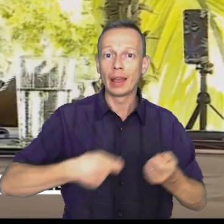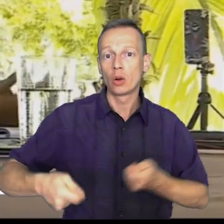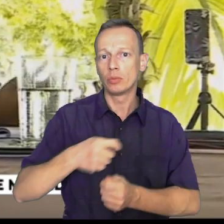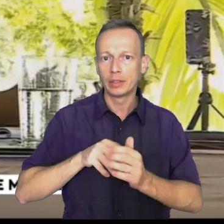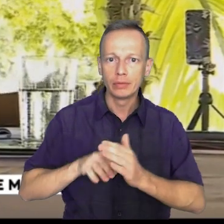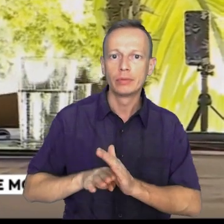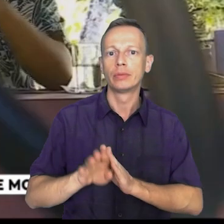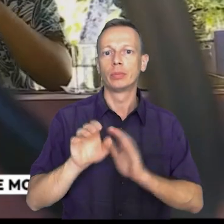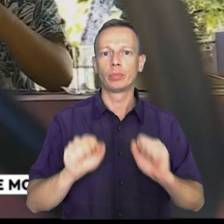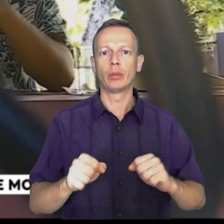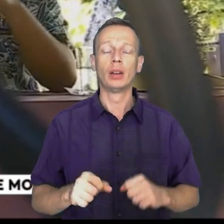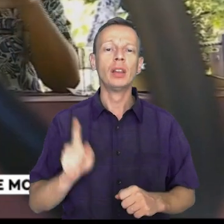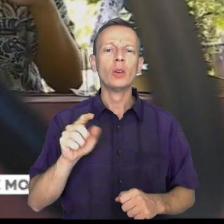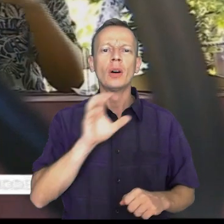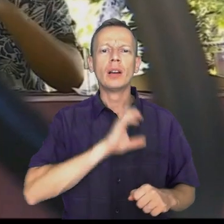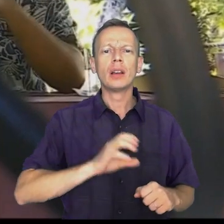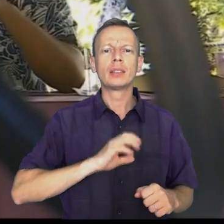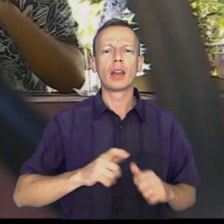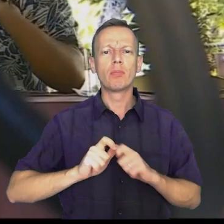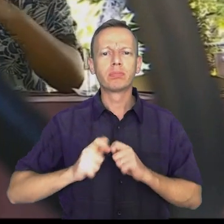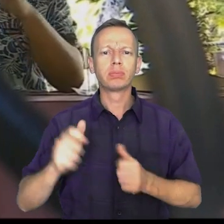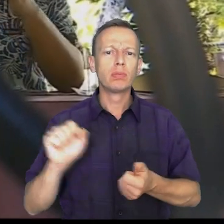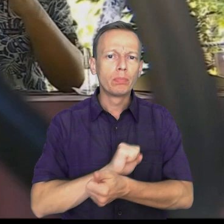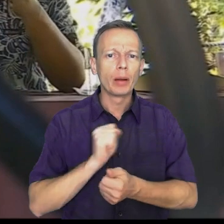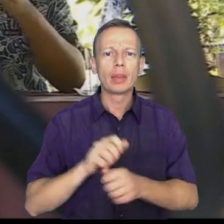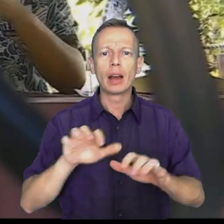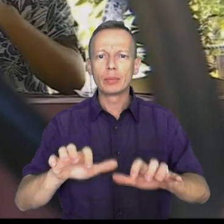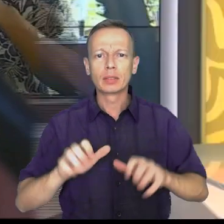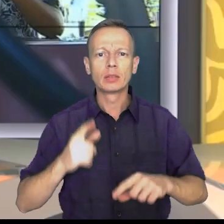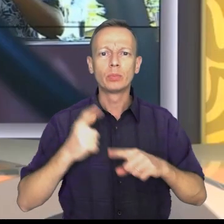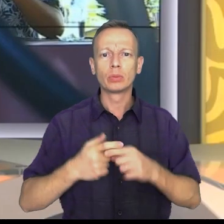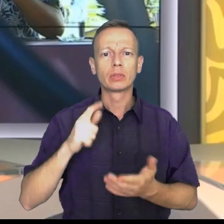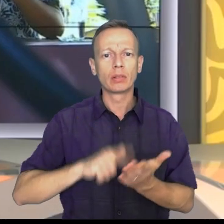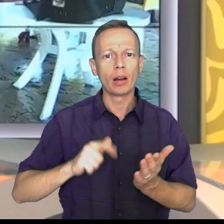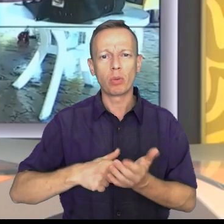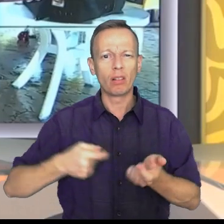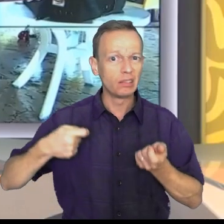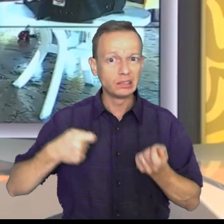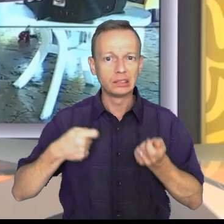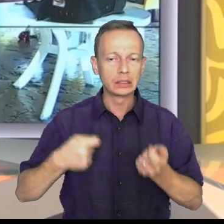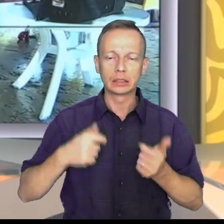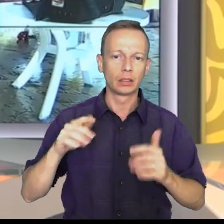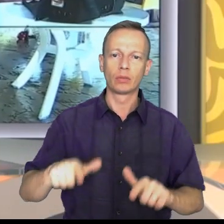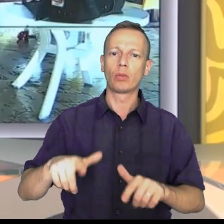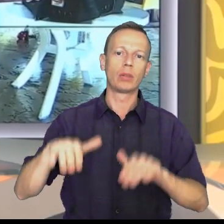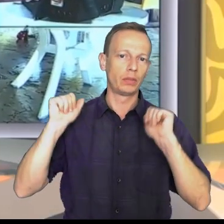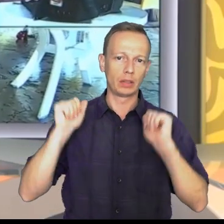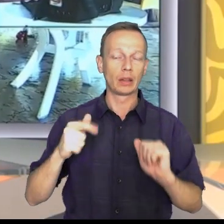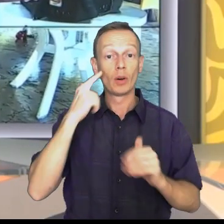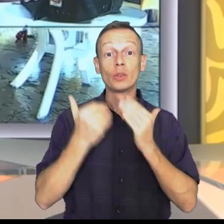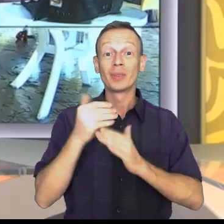faut réduire les lourdeurs administratives et la pression fiscale. On l'écoute dans le cadre de l'invité café, c'était ce